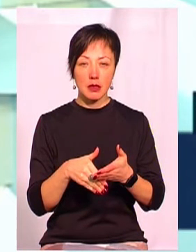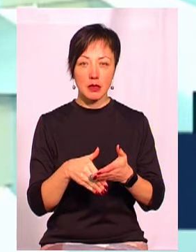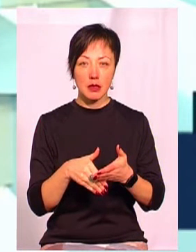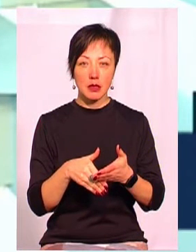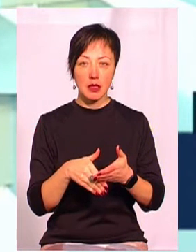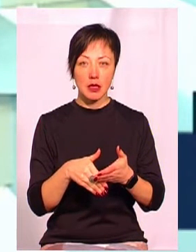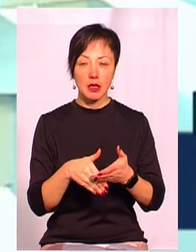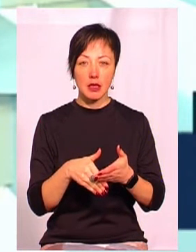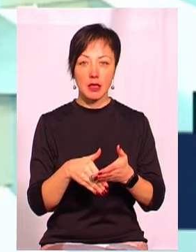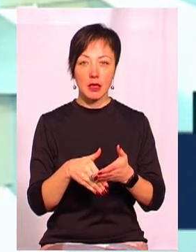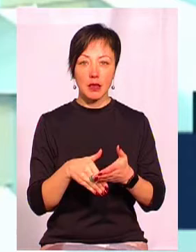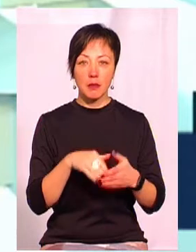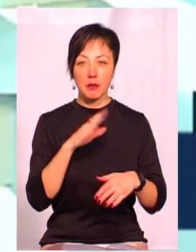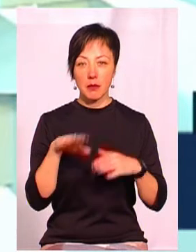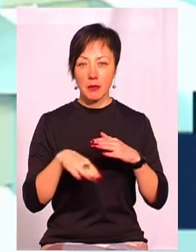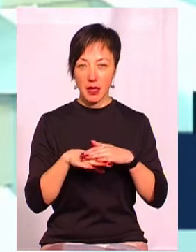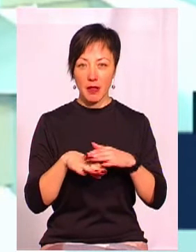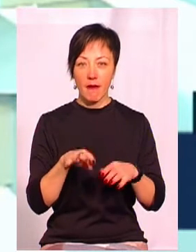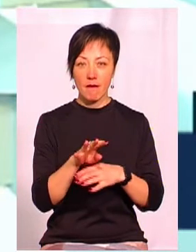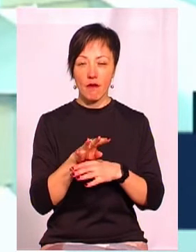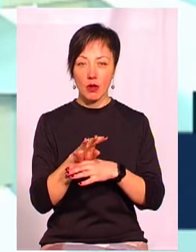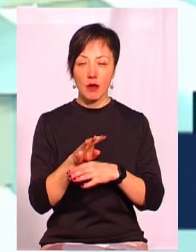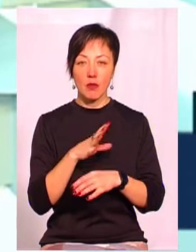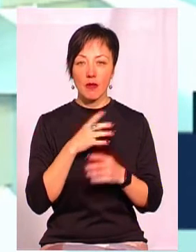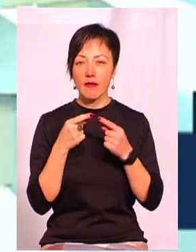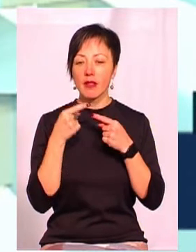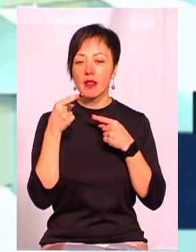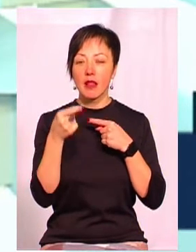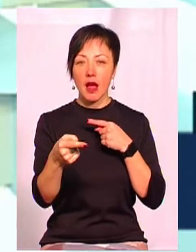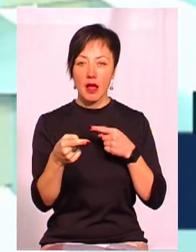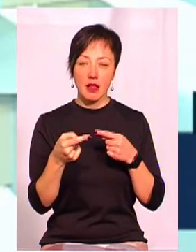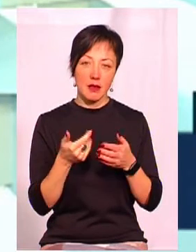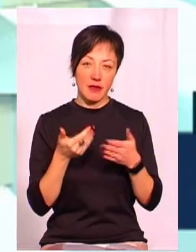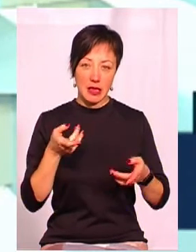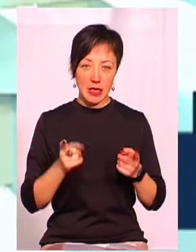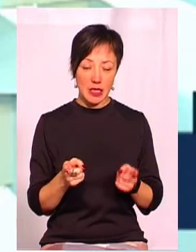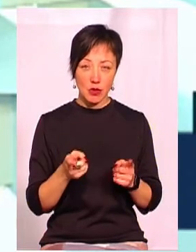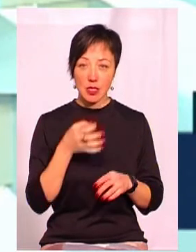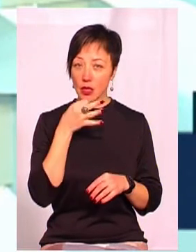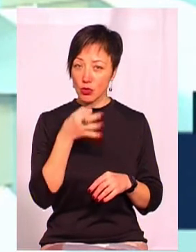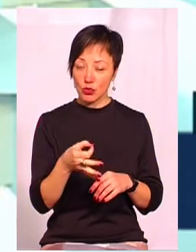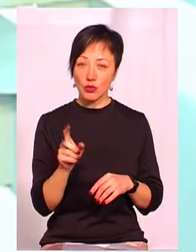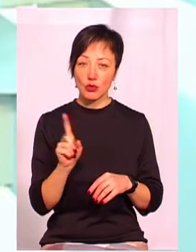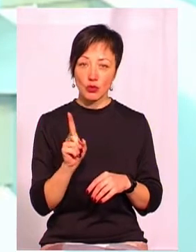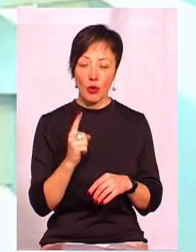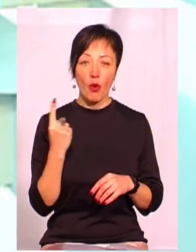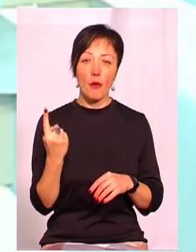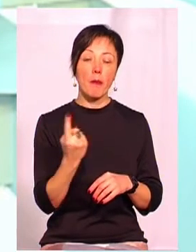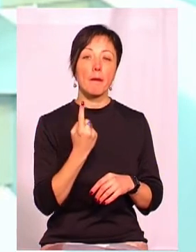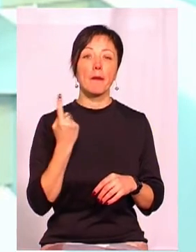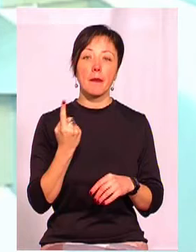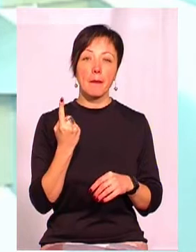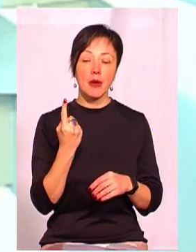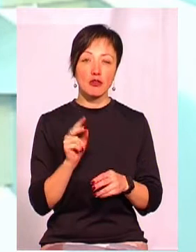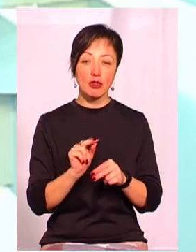саме були дуже такі, ну, віддалені від дійсності. І навіть скажу, що одне з